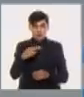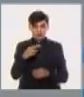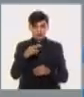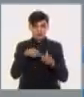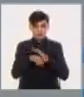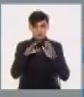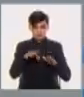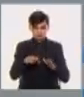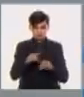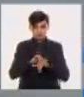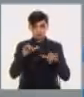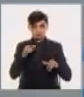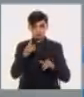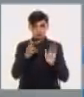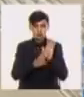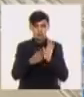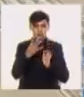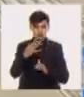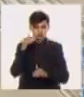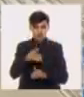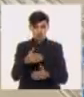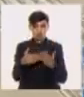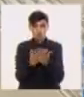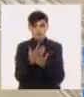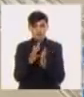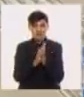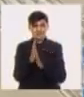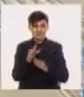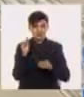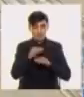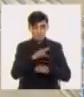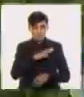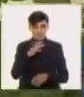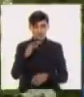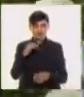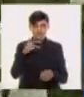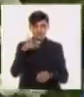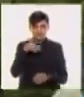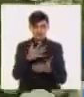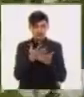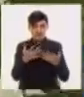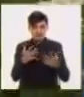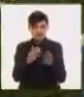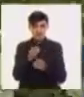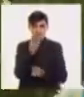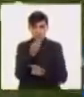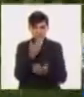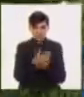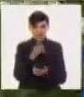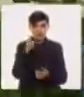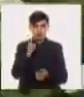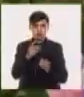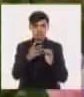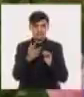увеличился. Здесь высадили 174 тысячи новых растений, из них только 3 тысячи разных роз, 1300